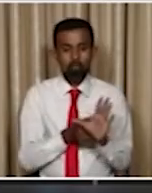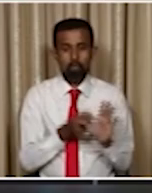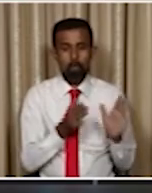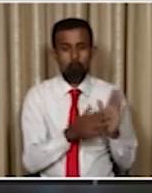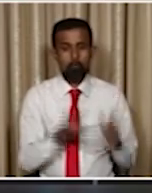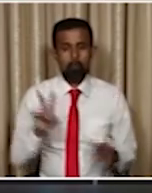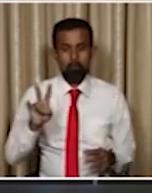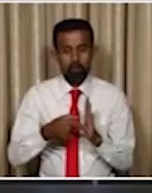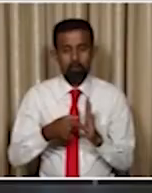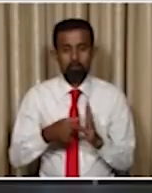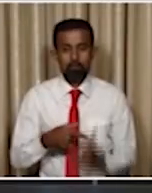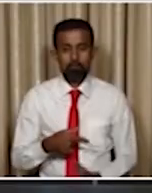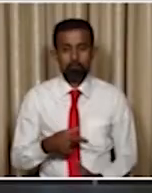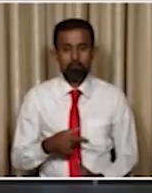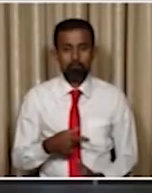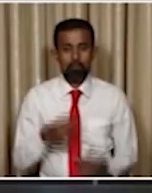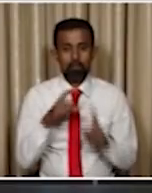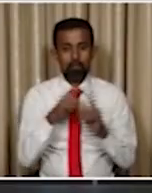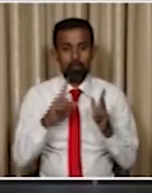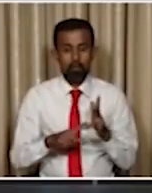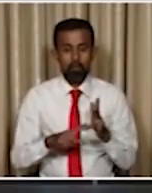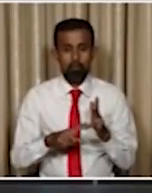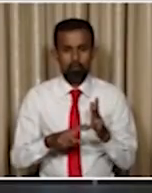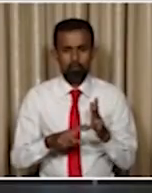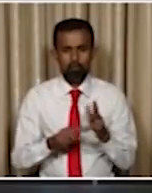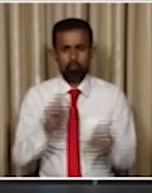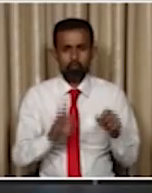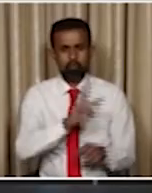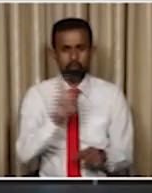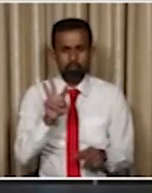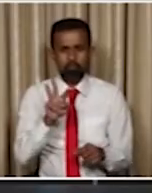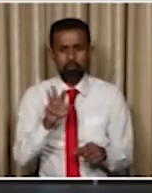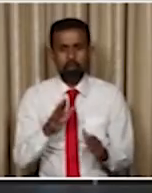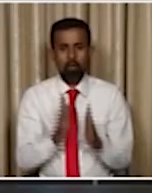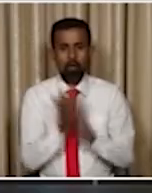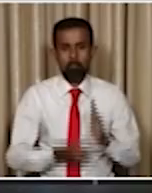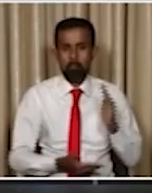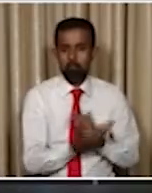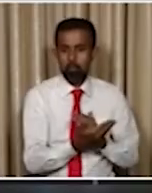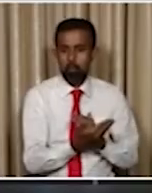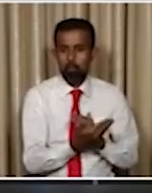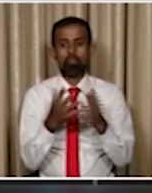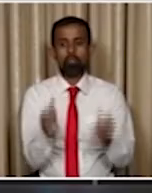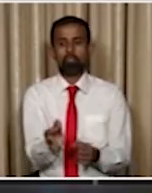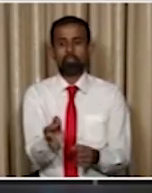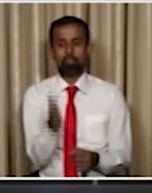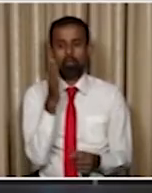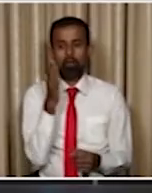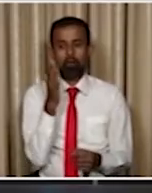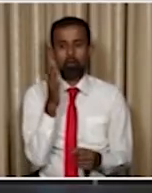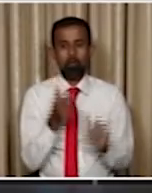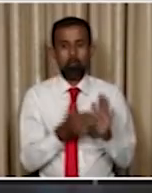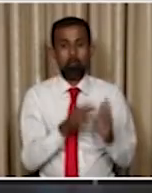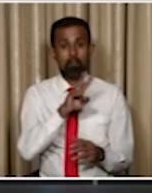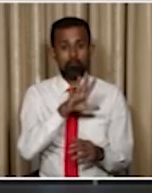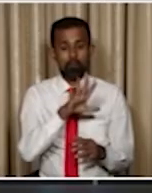25 කියන්න තිබිච්ච විභාගය සංවර්ධන නිලධාරී සමූහයක් 33 දිනක් විසින් මූලික අධ්‍යවසකම් පෙස්සමත් දාලා විභාග තහනම් කළා. මාර්තු 25 කියන්න